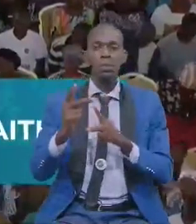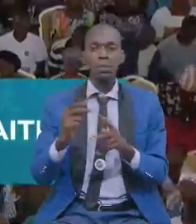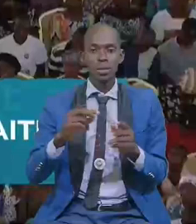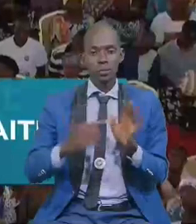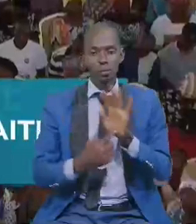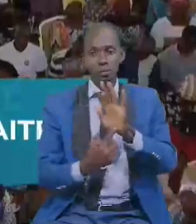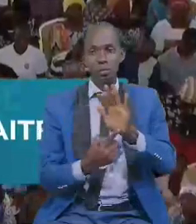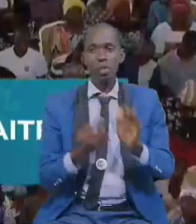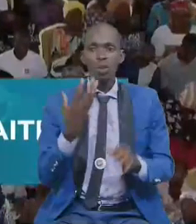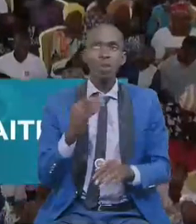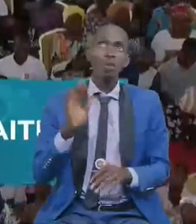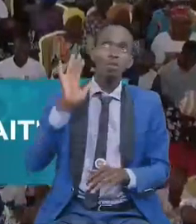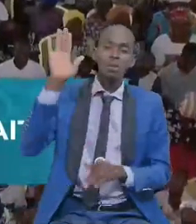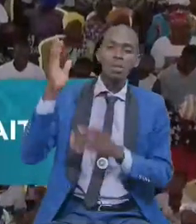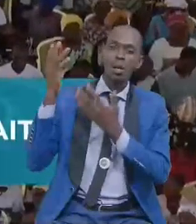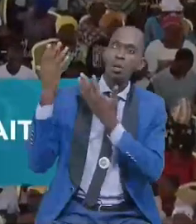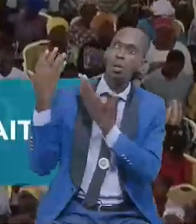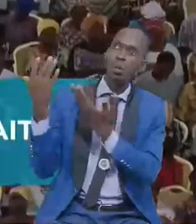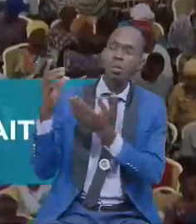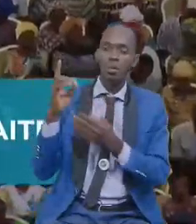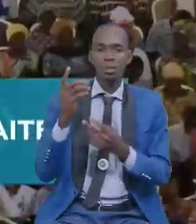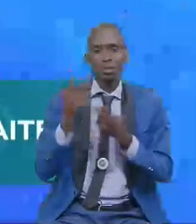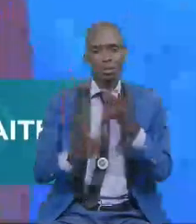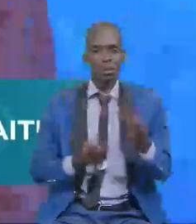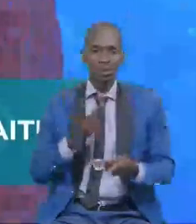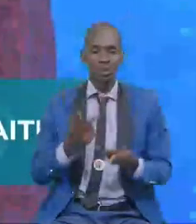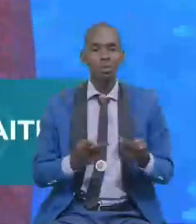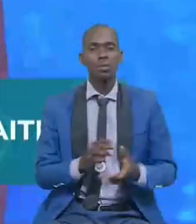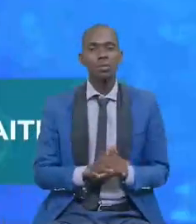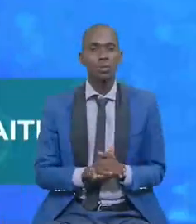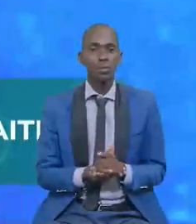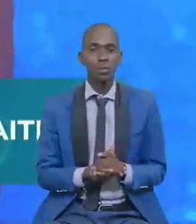La révélation prédite de sa visitation attendue.